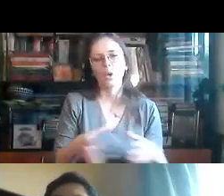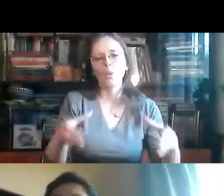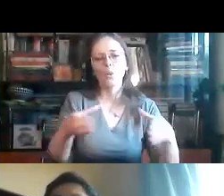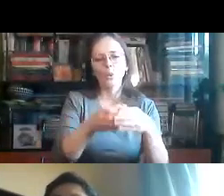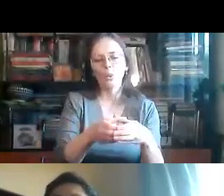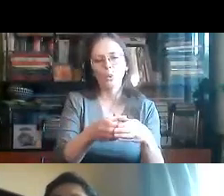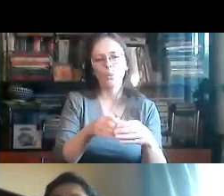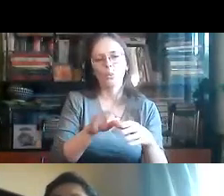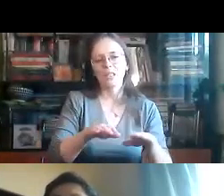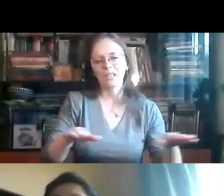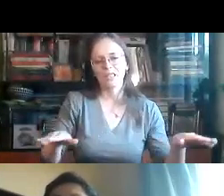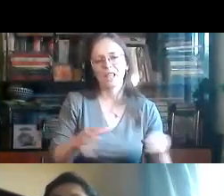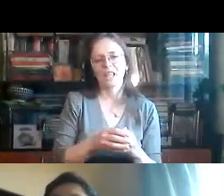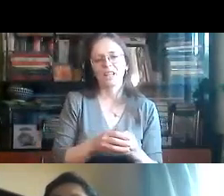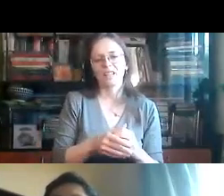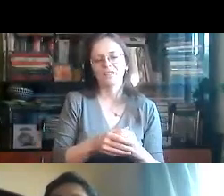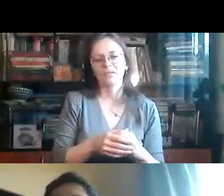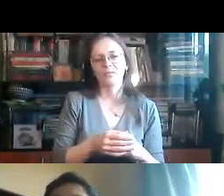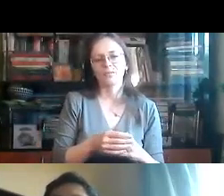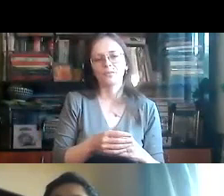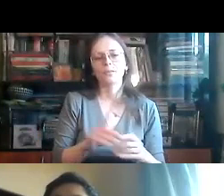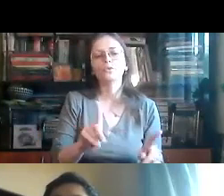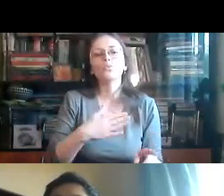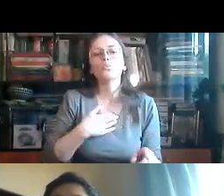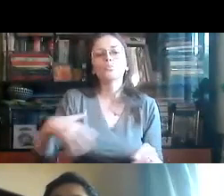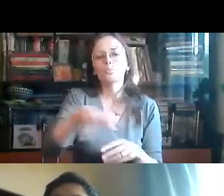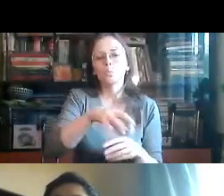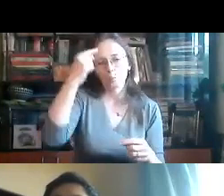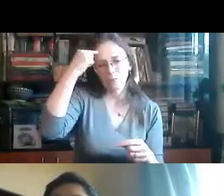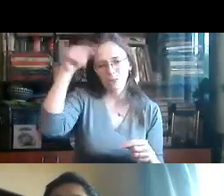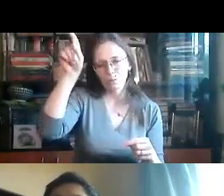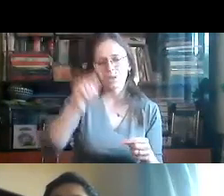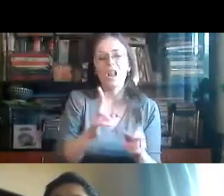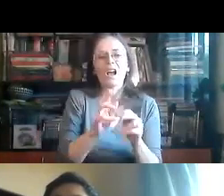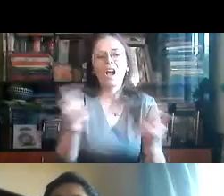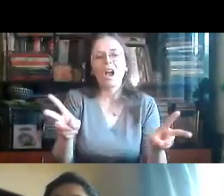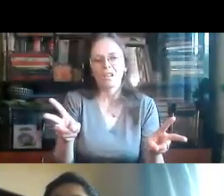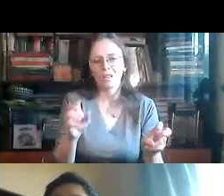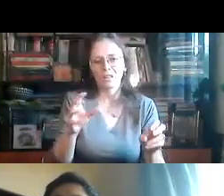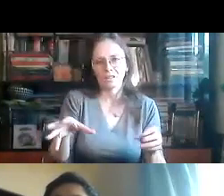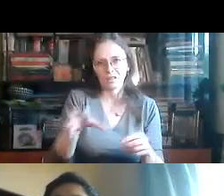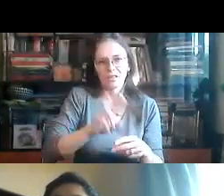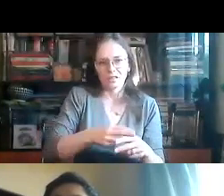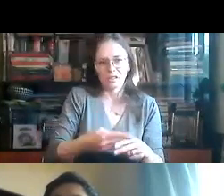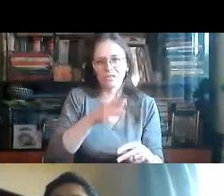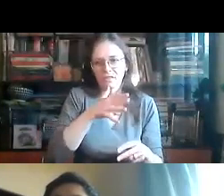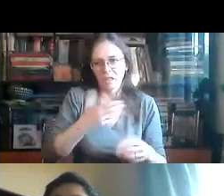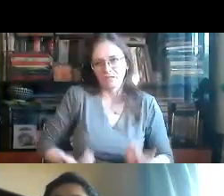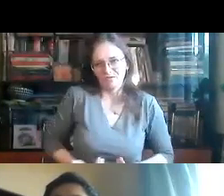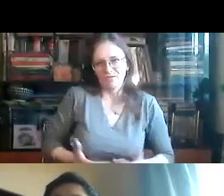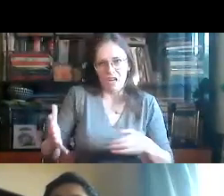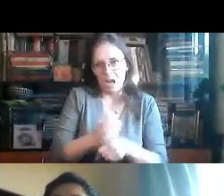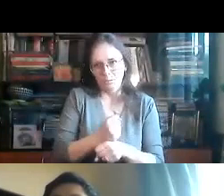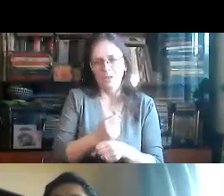как вообще прожить и не потеряться до сентября месяца. Мы вот в конце